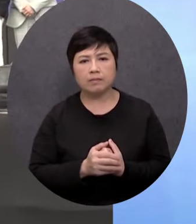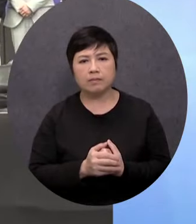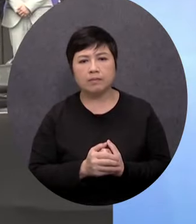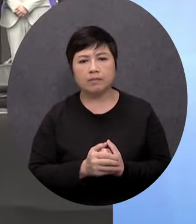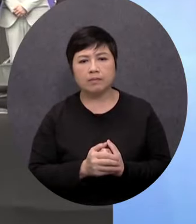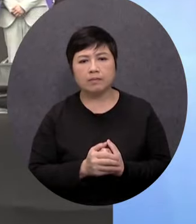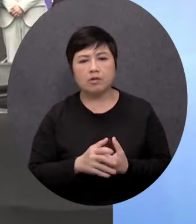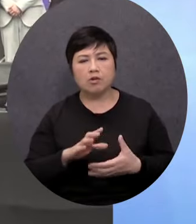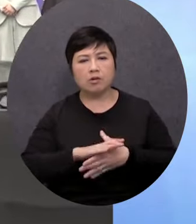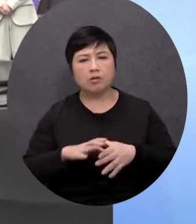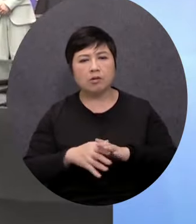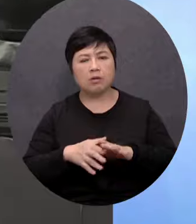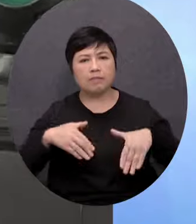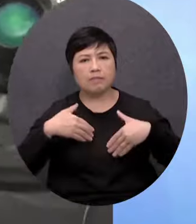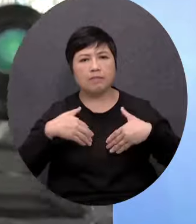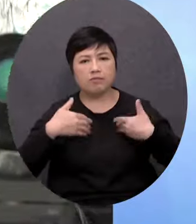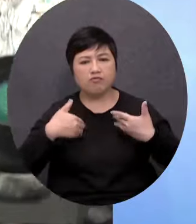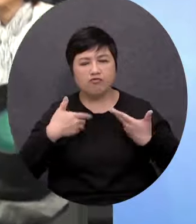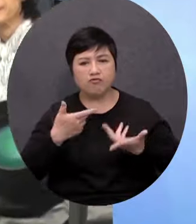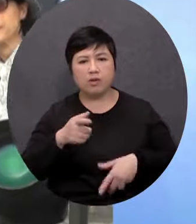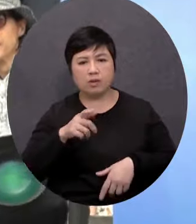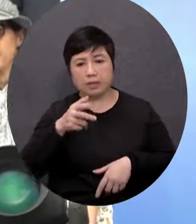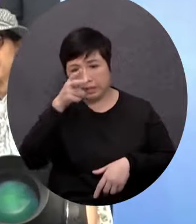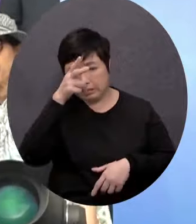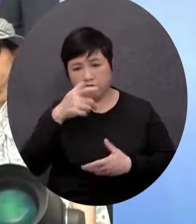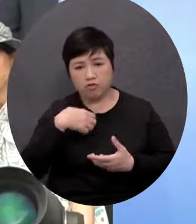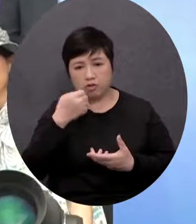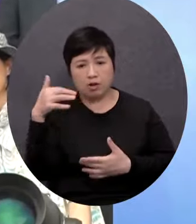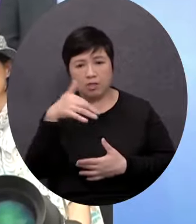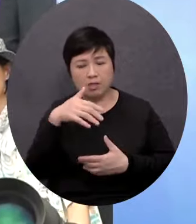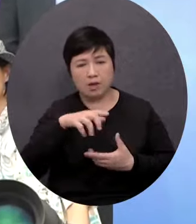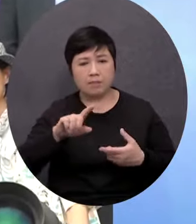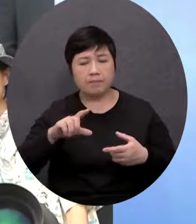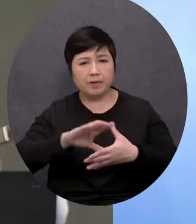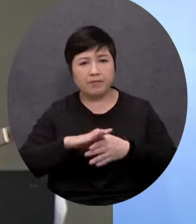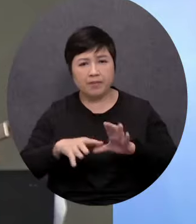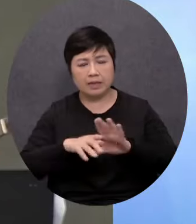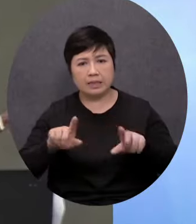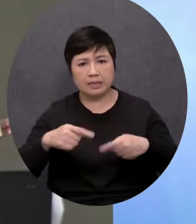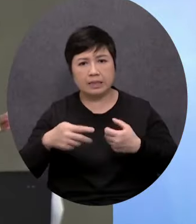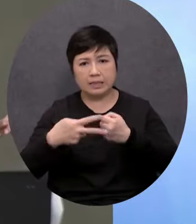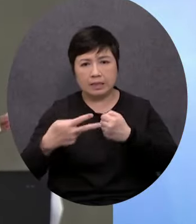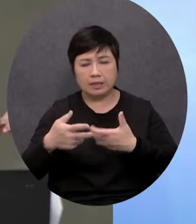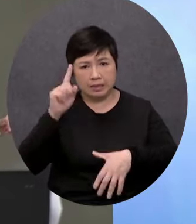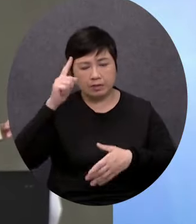由康文署主办的第二届香港流行文化节听日开幕，